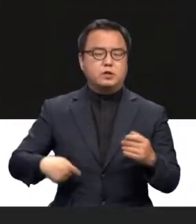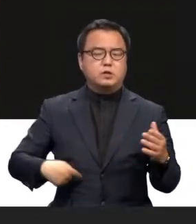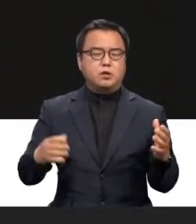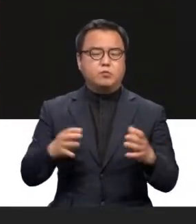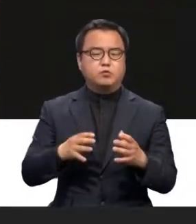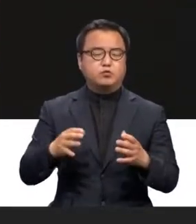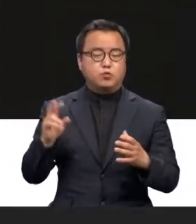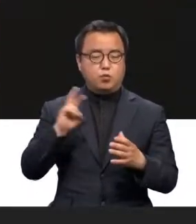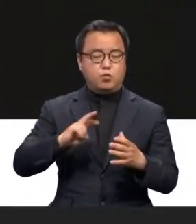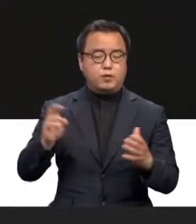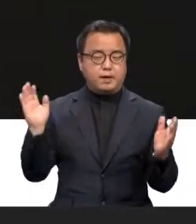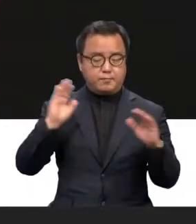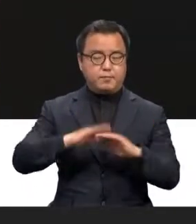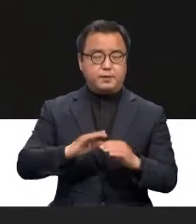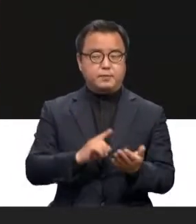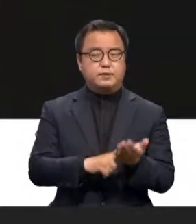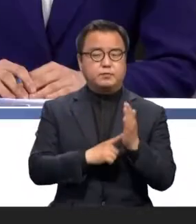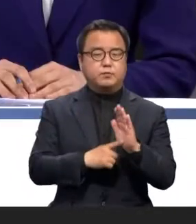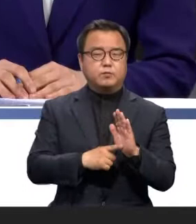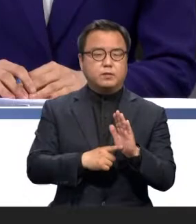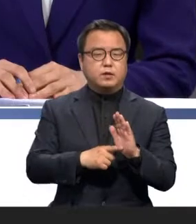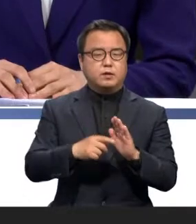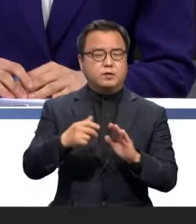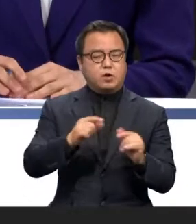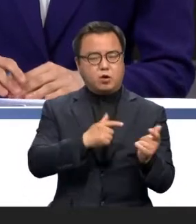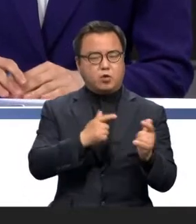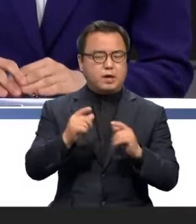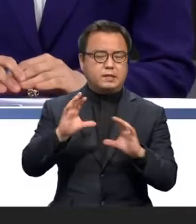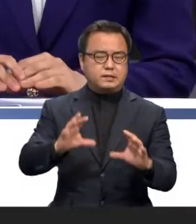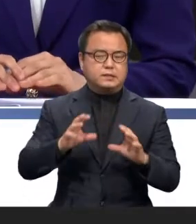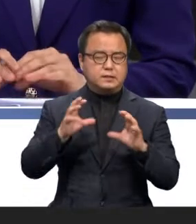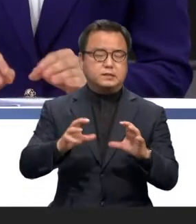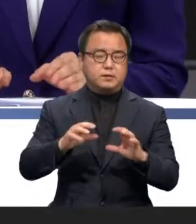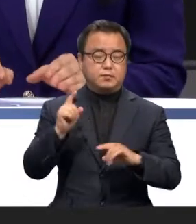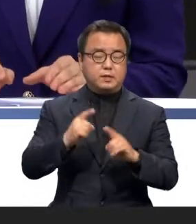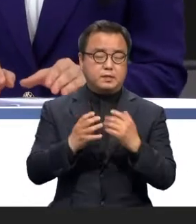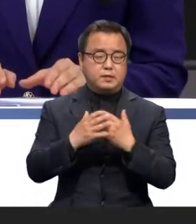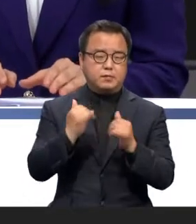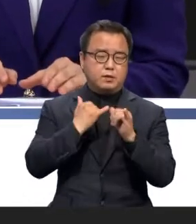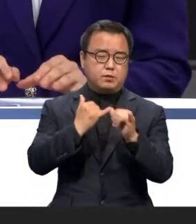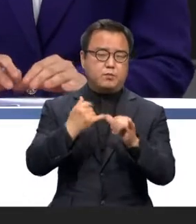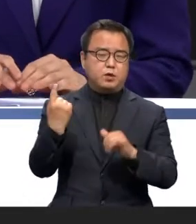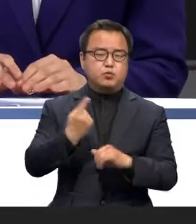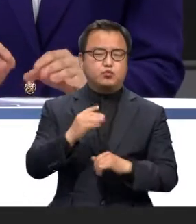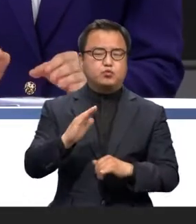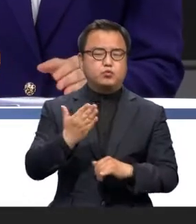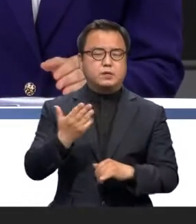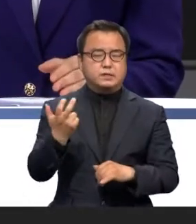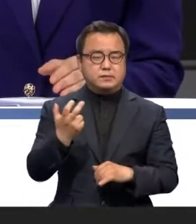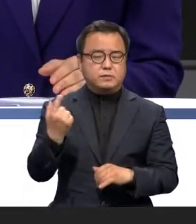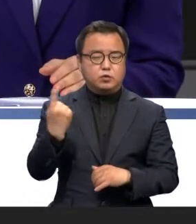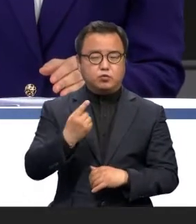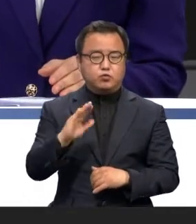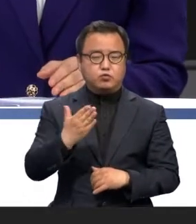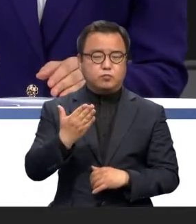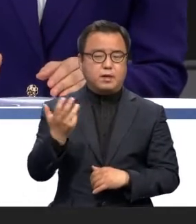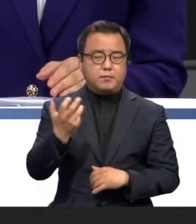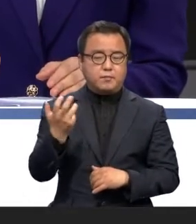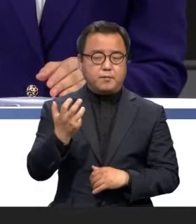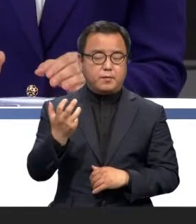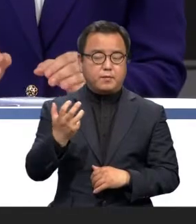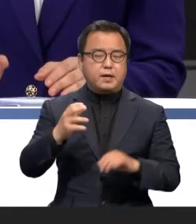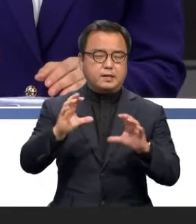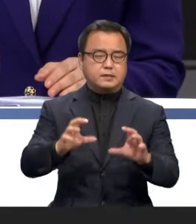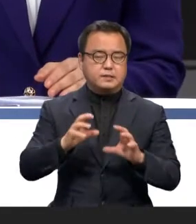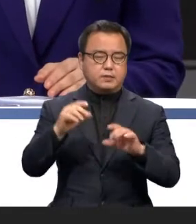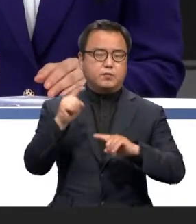열렸습니다. 퀸 엘리자베스 콩쿠르, 차이콥스키 콩쿠르 등 1970-80년대 세계 주요 콩쿠르에서 실력을